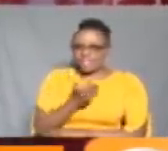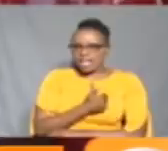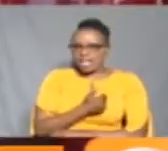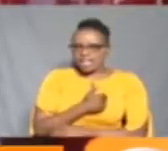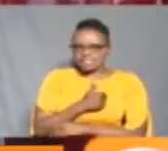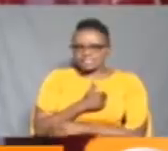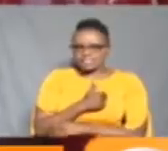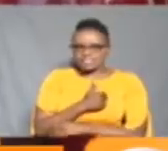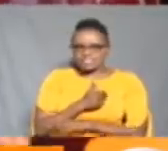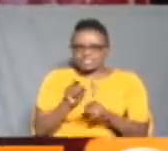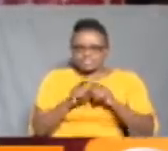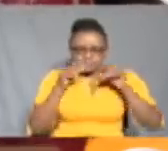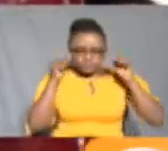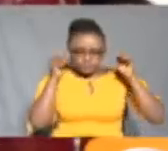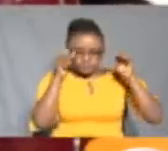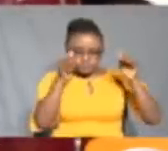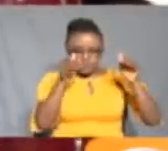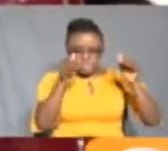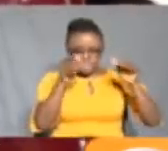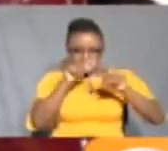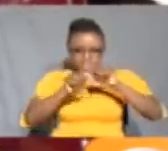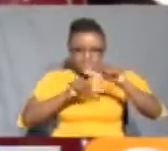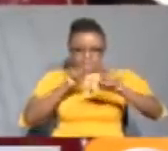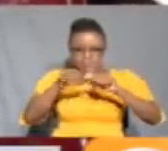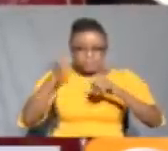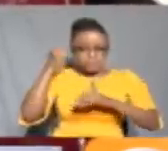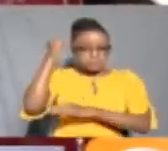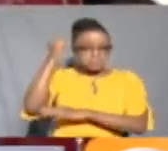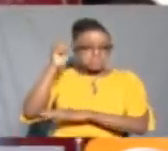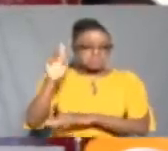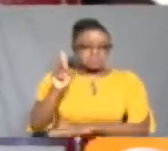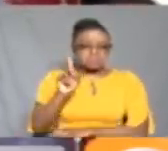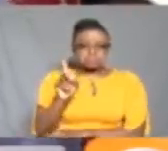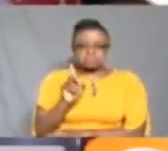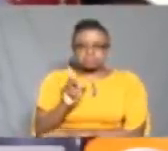tuziingie mambo ya siasa.